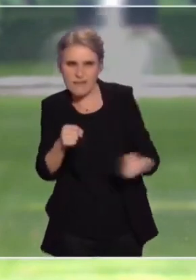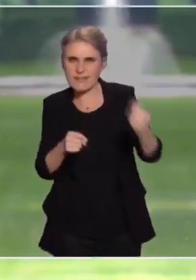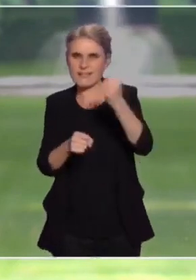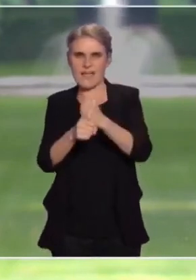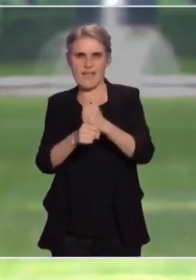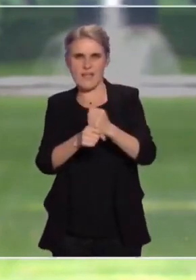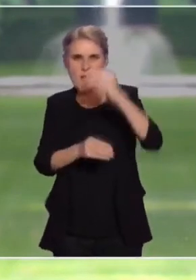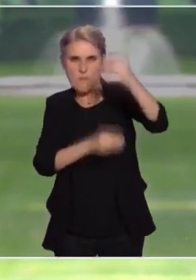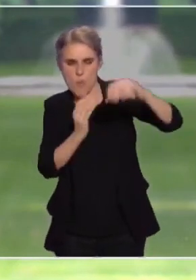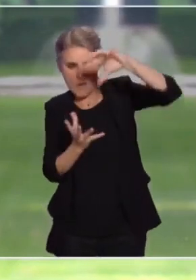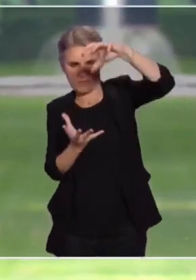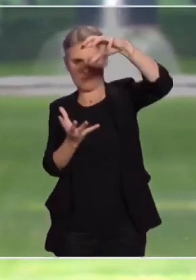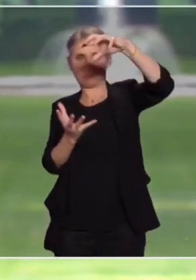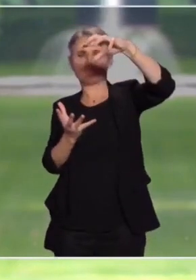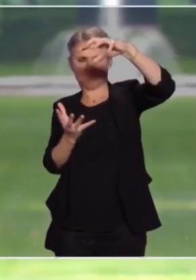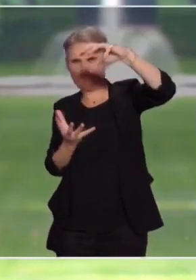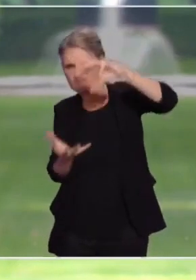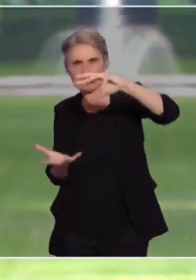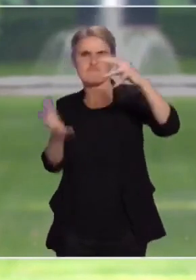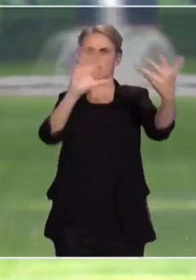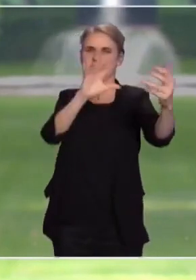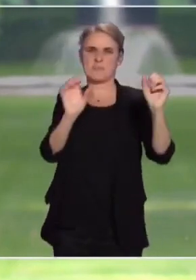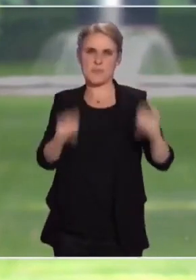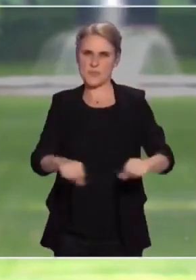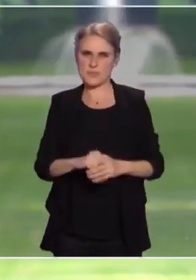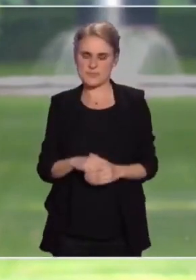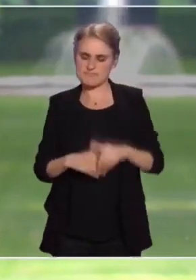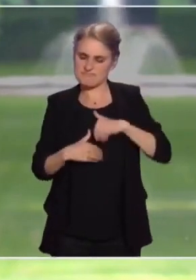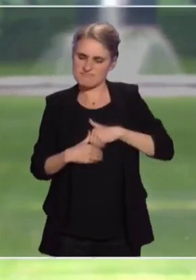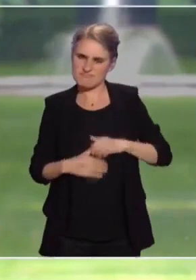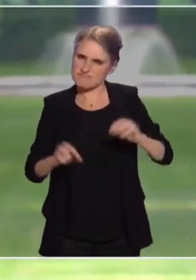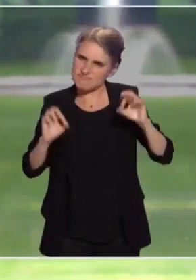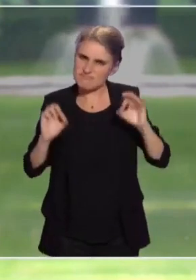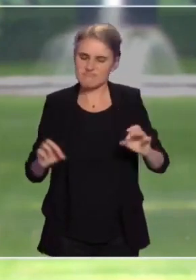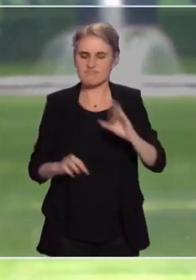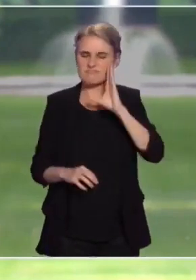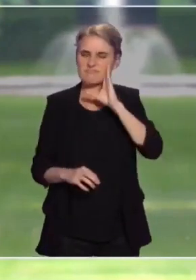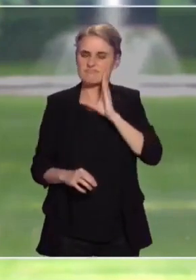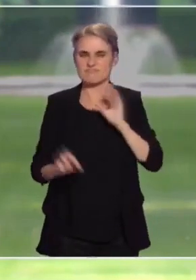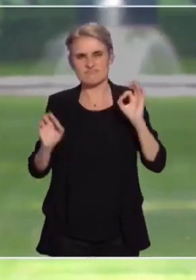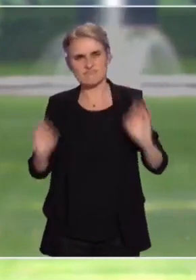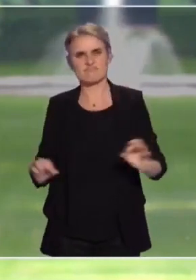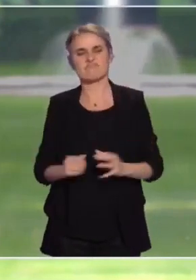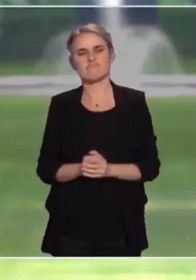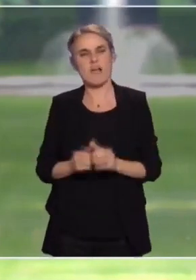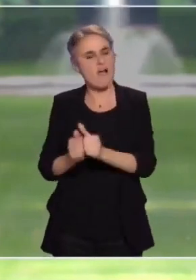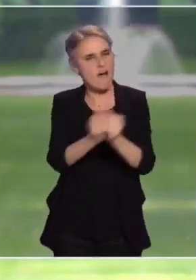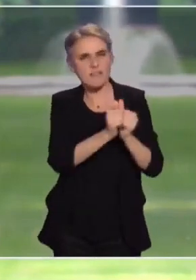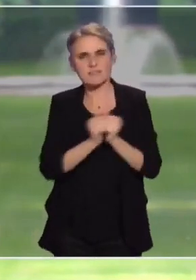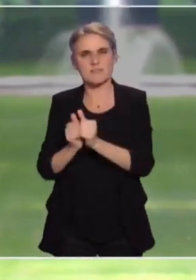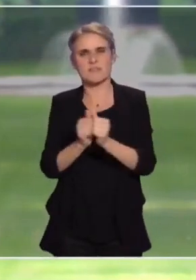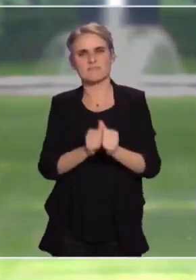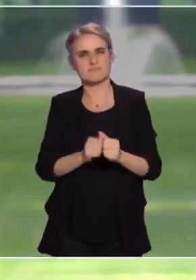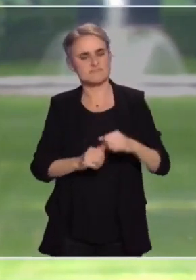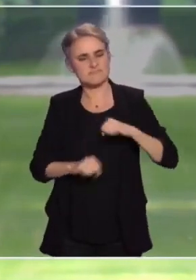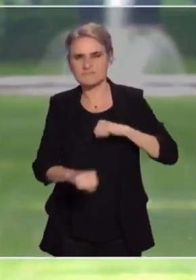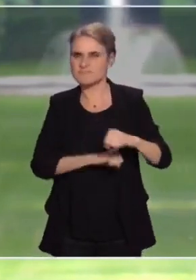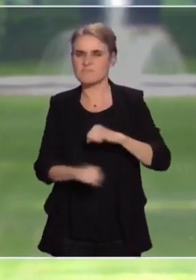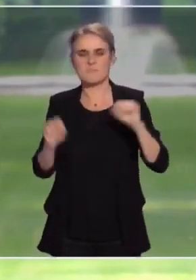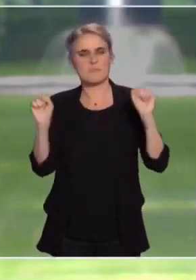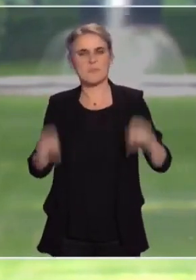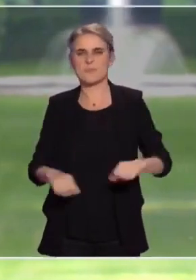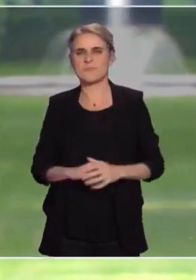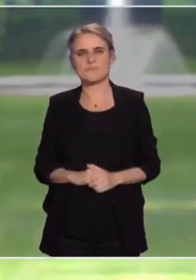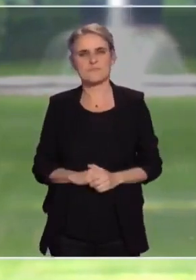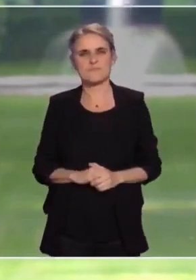changer le monde notre bienveillance agissons ensemble avec toutes ses